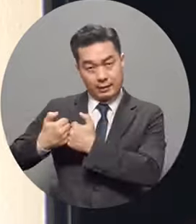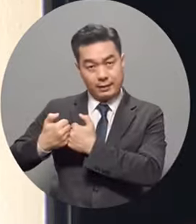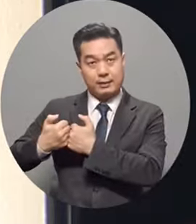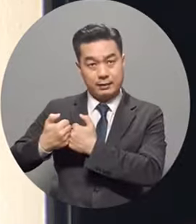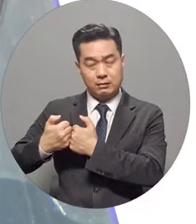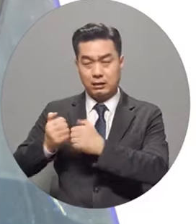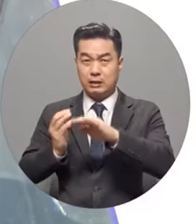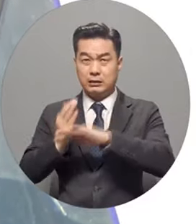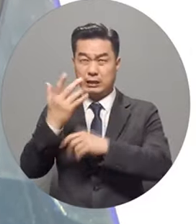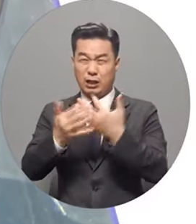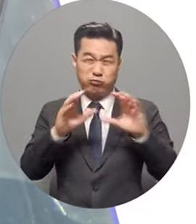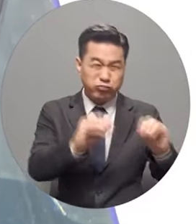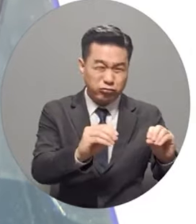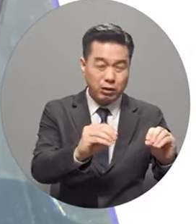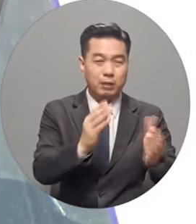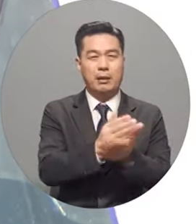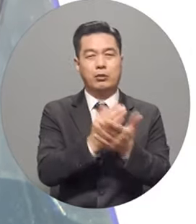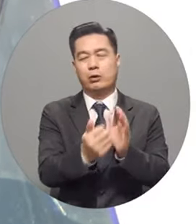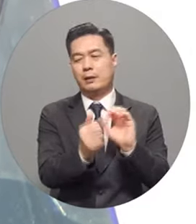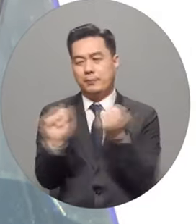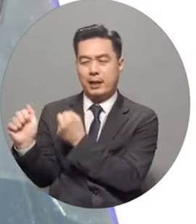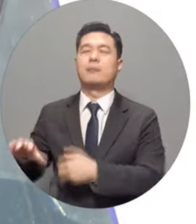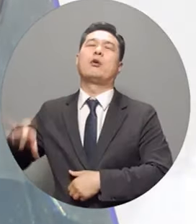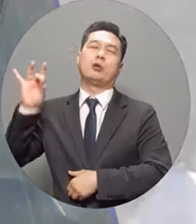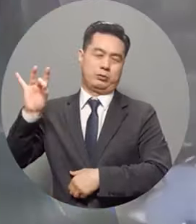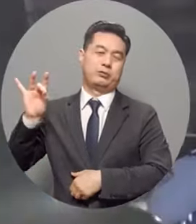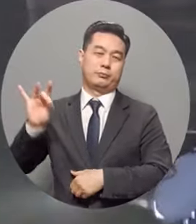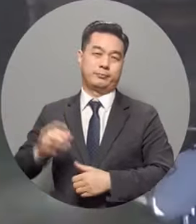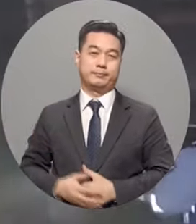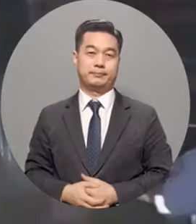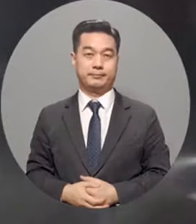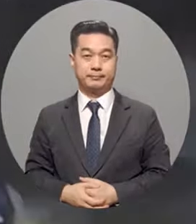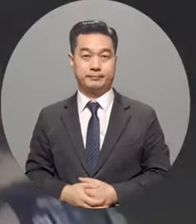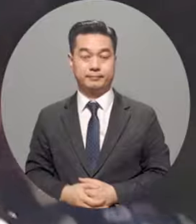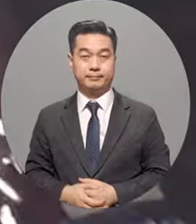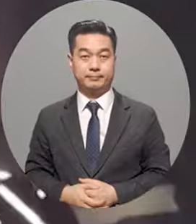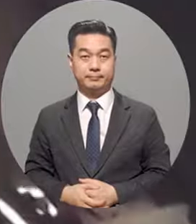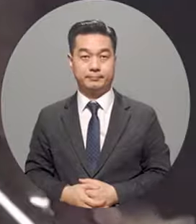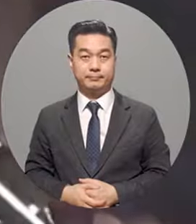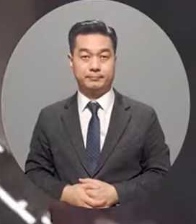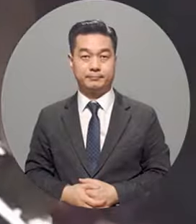무리하게 불을 끄려 하지 말고 대피부터 해야 한다고 강조했습니다. MBC 뉴스 재은유입니다.